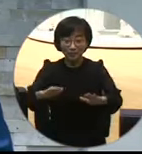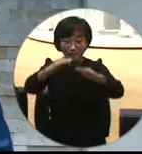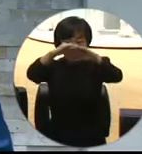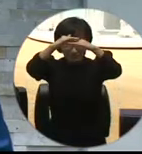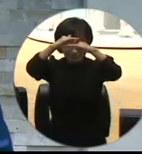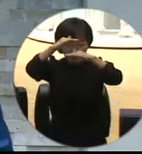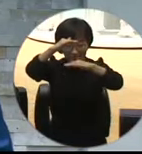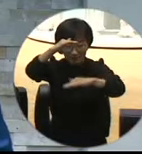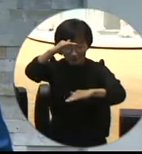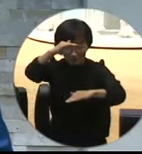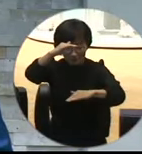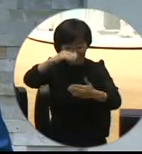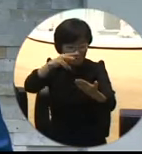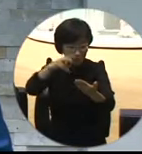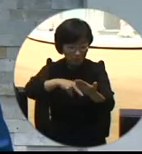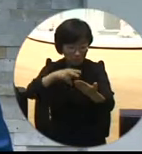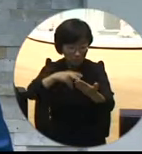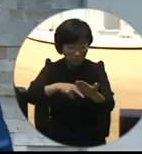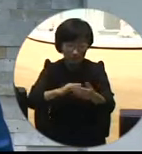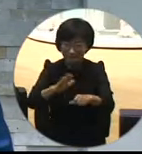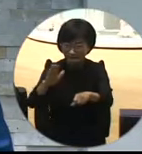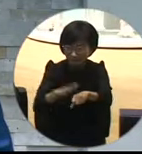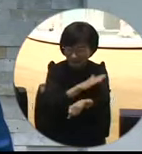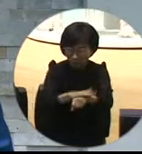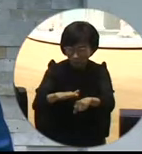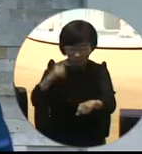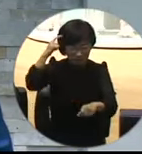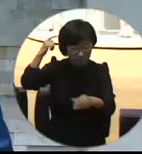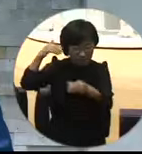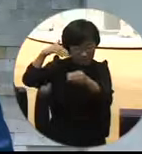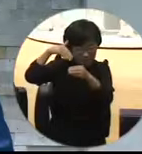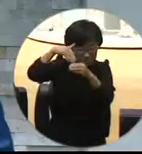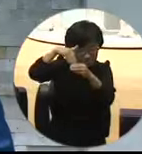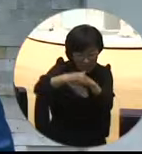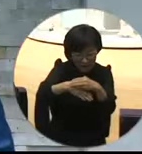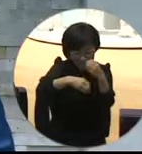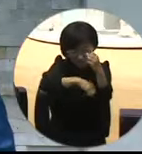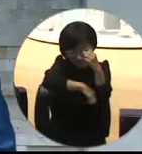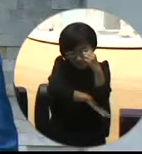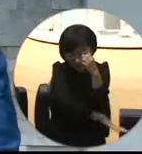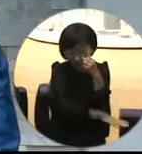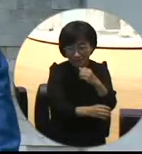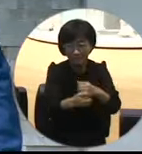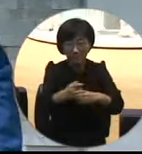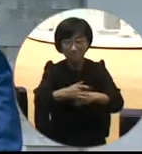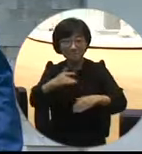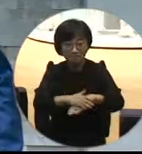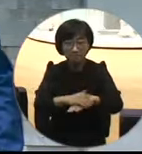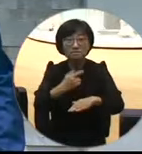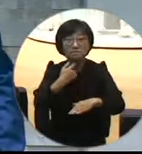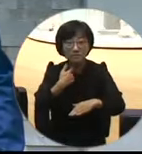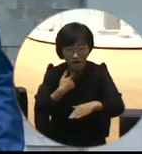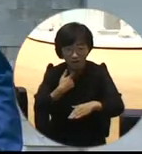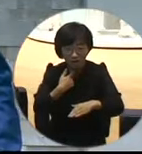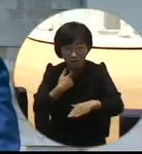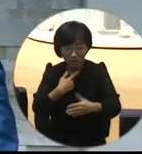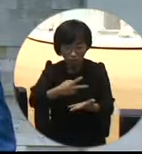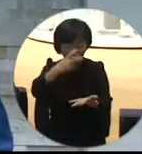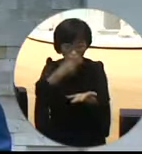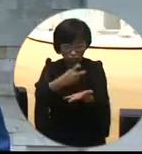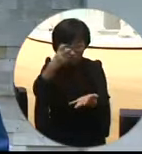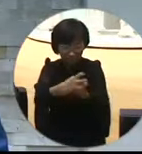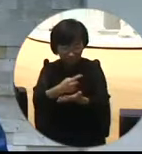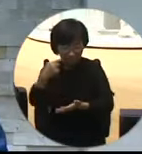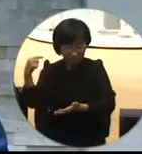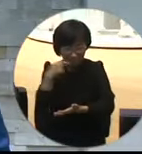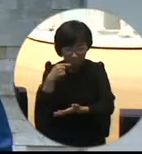말씀을 통해서 잘못 각인된 것, 잘못 뿌리 내린 것, 잘못 체질화된 모든 율법적 정죄